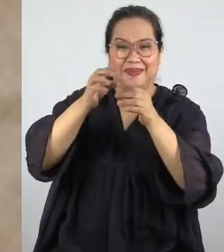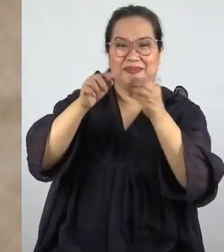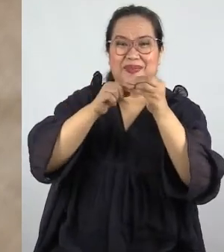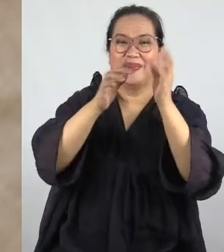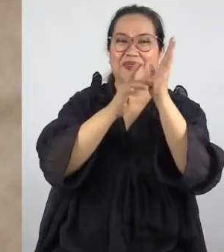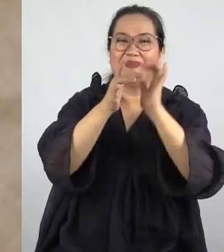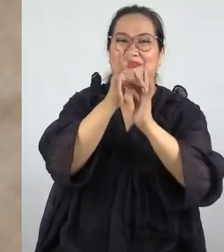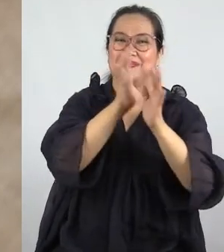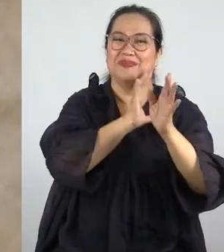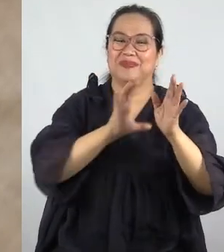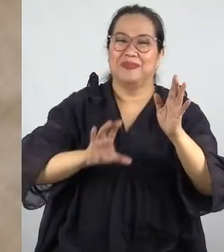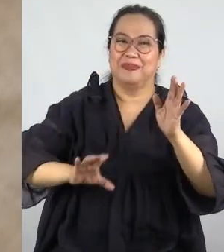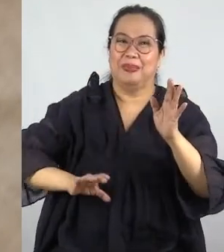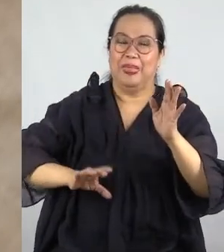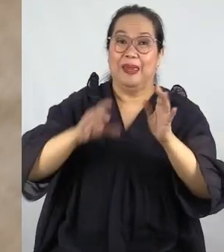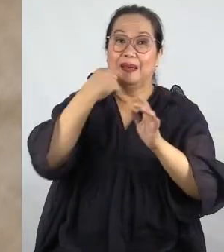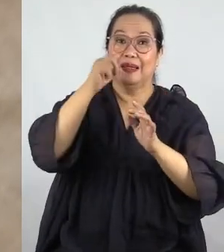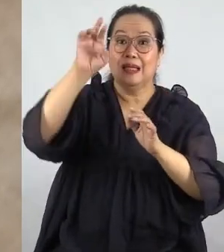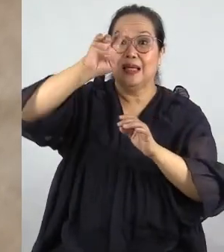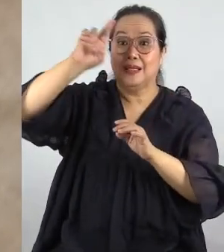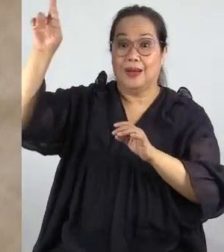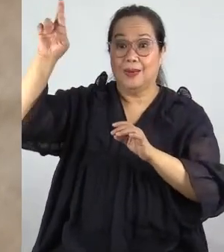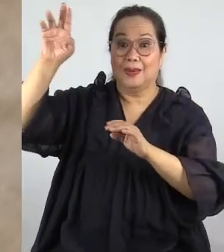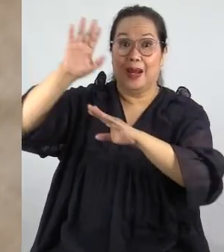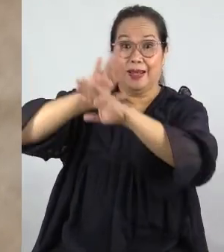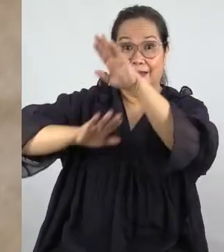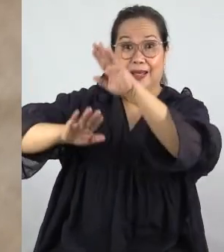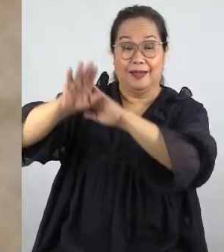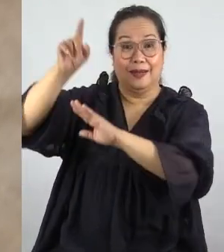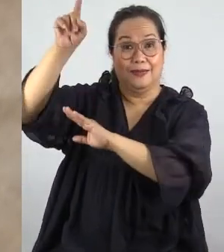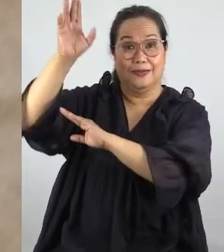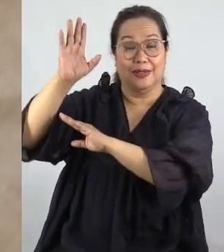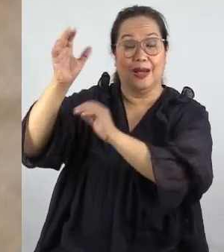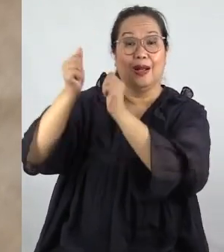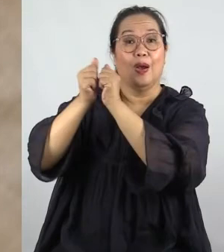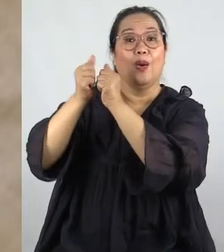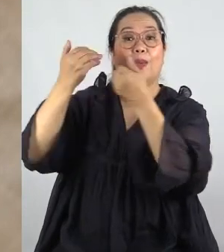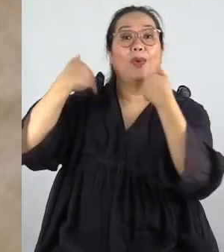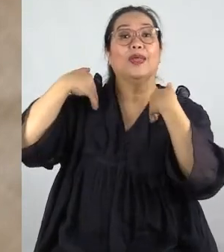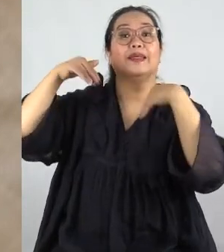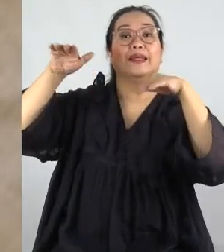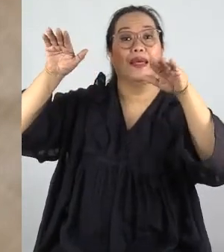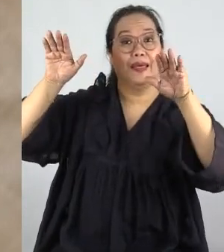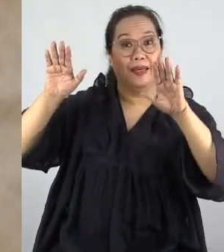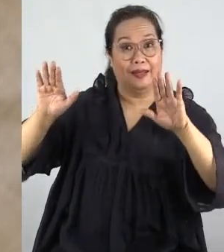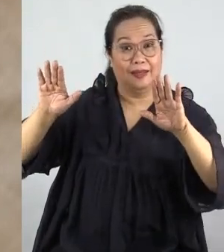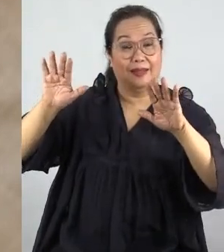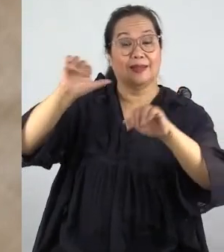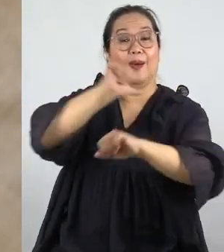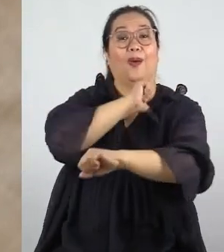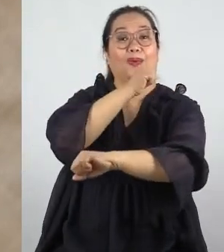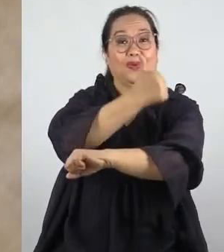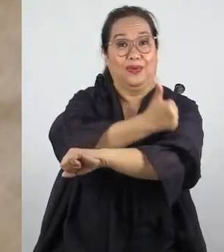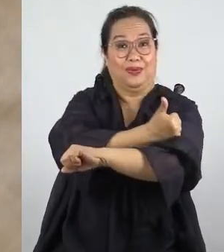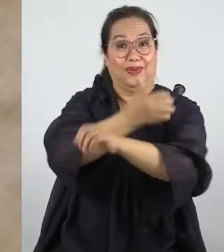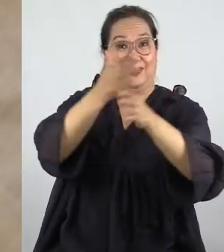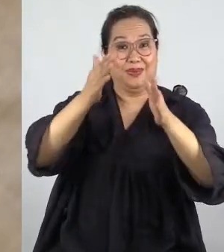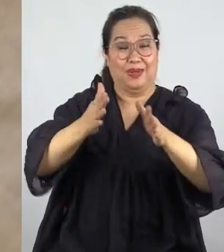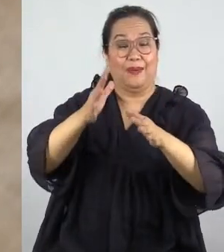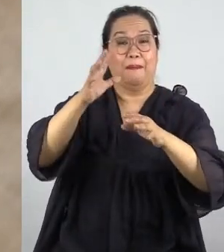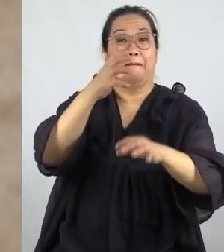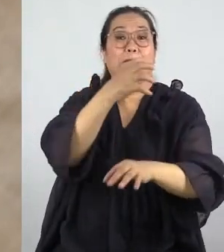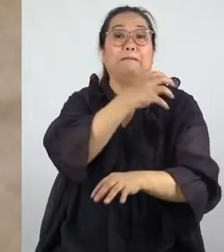Kristo. And is at the right hand of God with angels, authorities, and